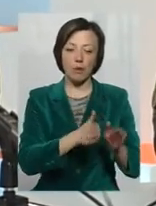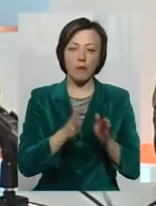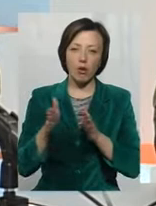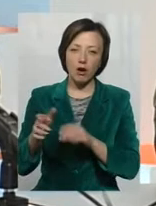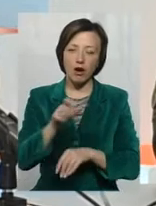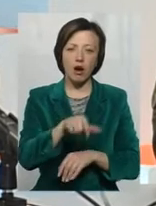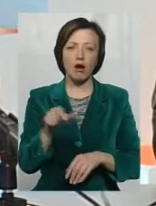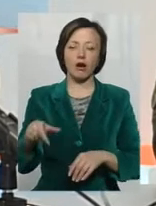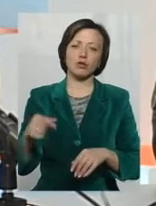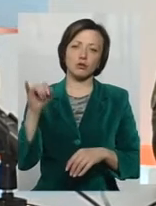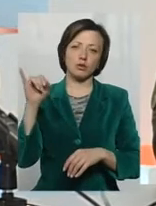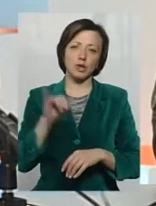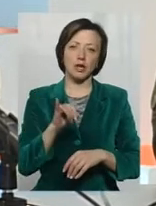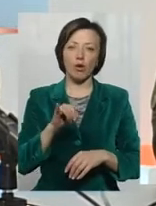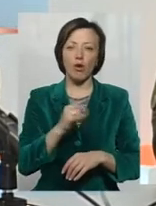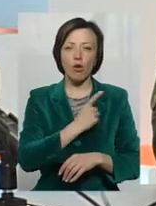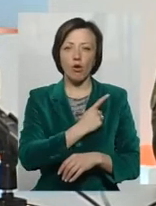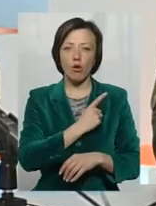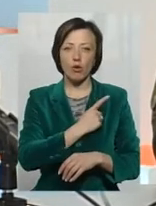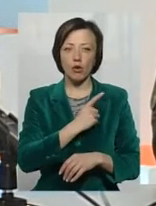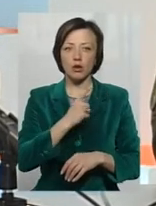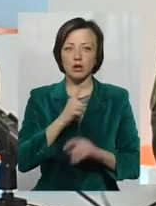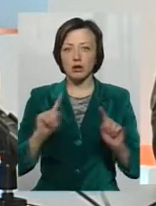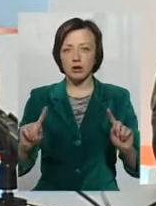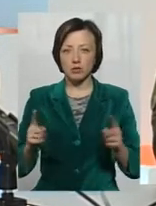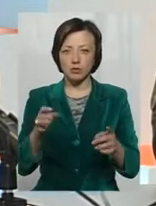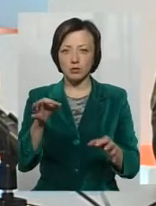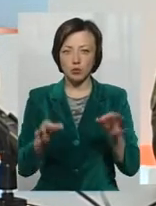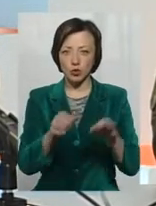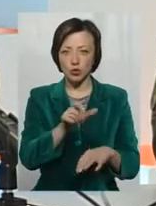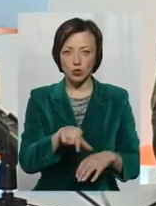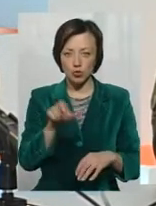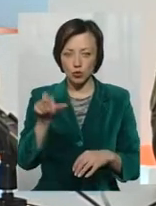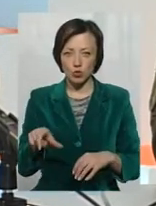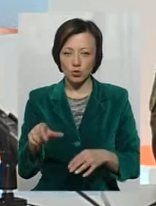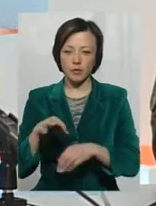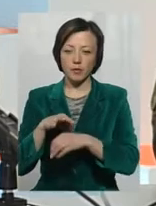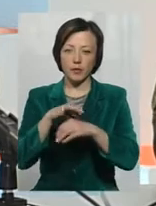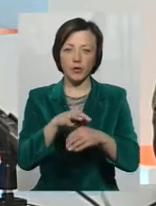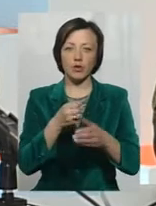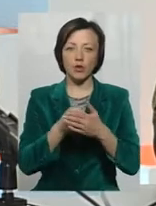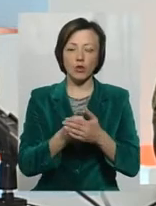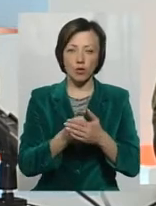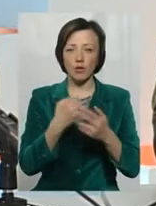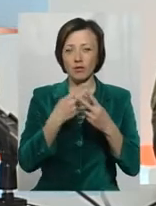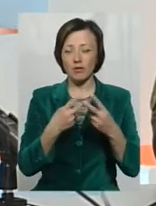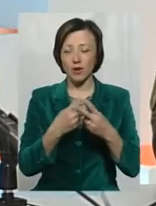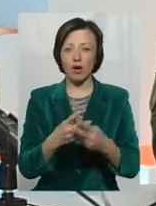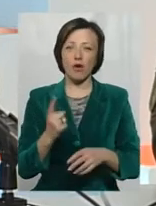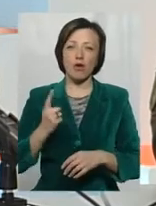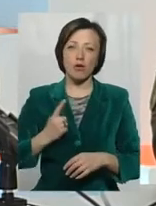порядку, і охорона підсудів в залах судів і супроводження їх до місць позбавлення волі, і охорона особливо